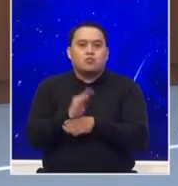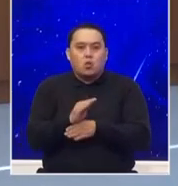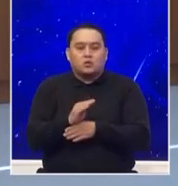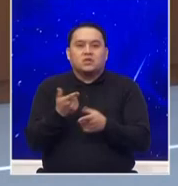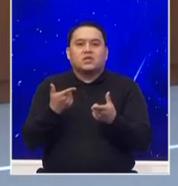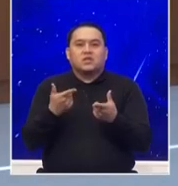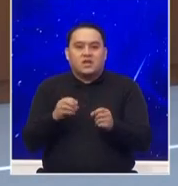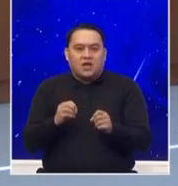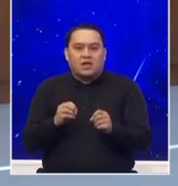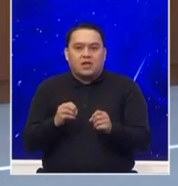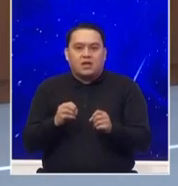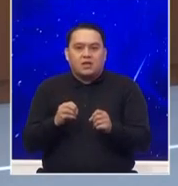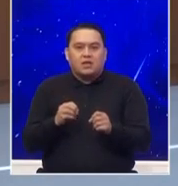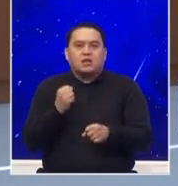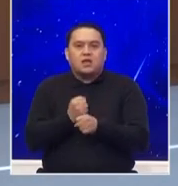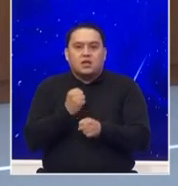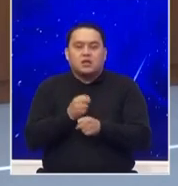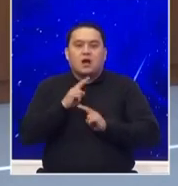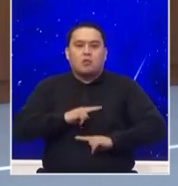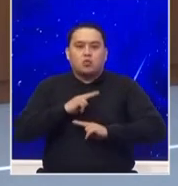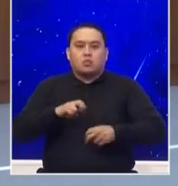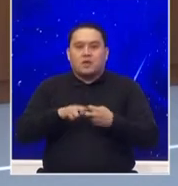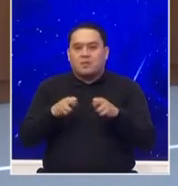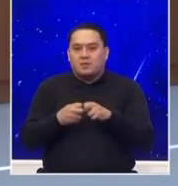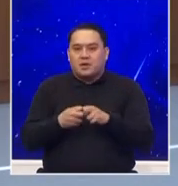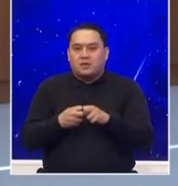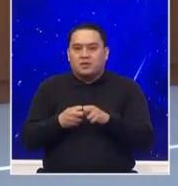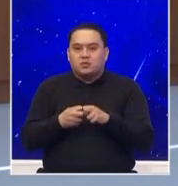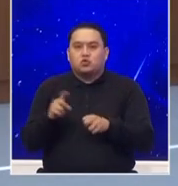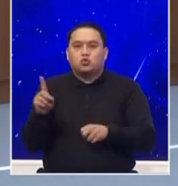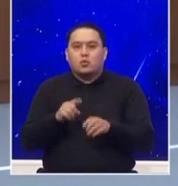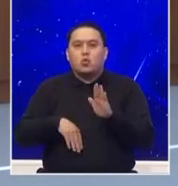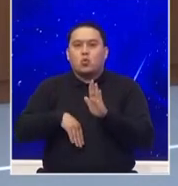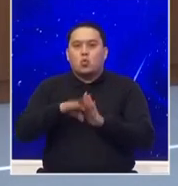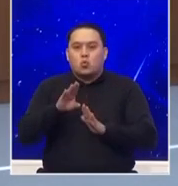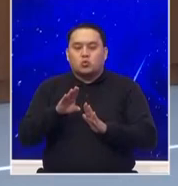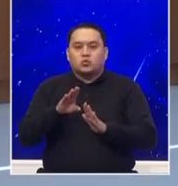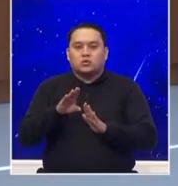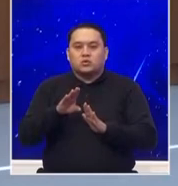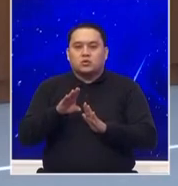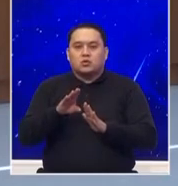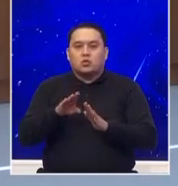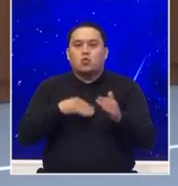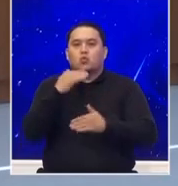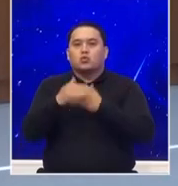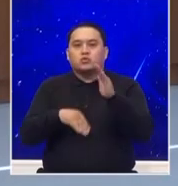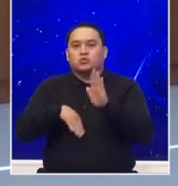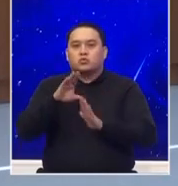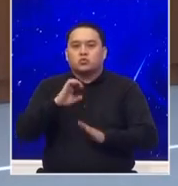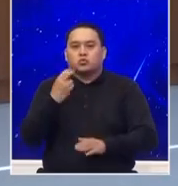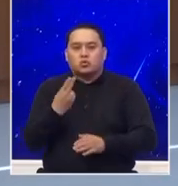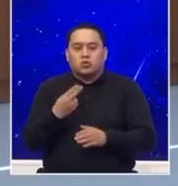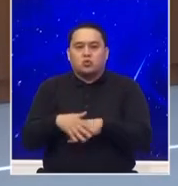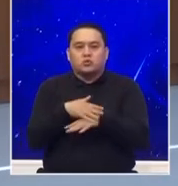где делает работу портала проблематичным, чтобы улучшить и чтобы совершенствовать портал социальных